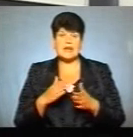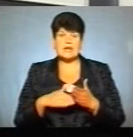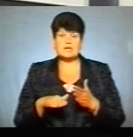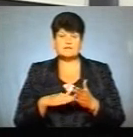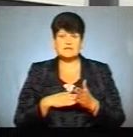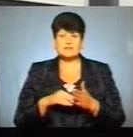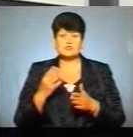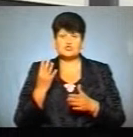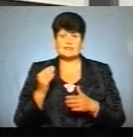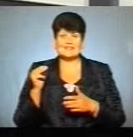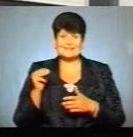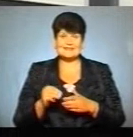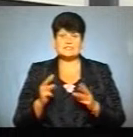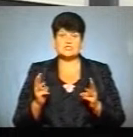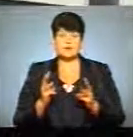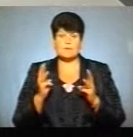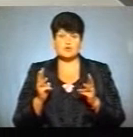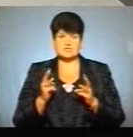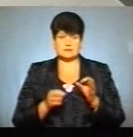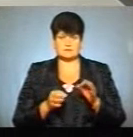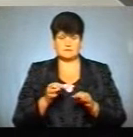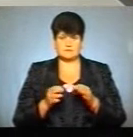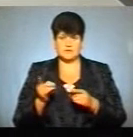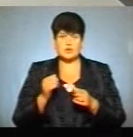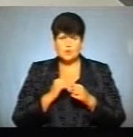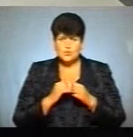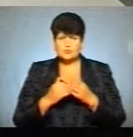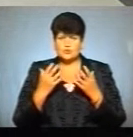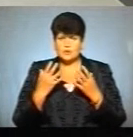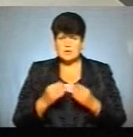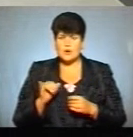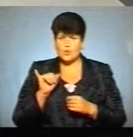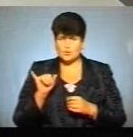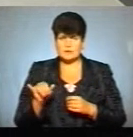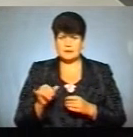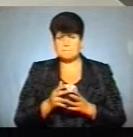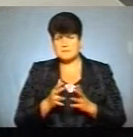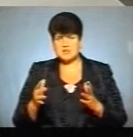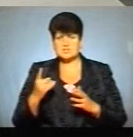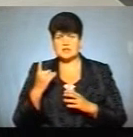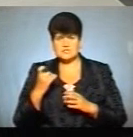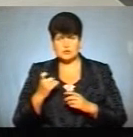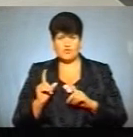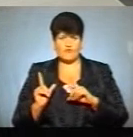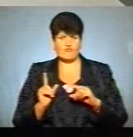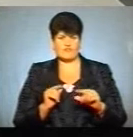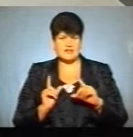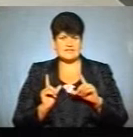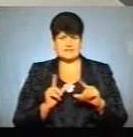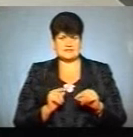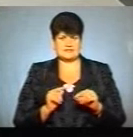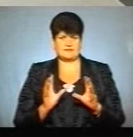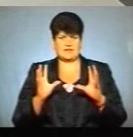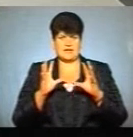ліквідували 4000 пожеж в екосистемах. І щодня в них понад 100 виїздів на гасіння пожеж на